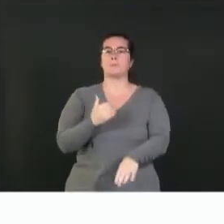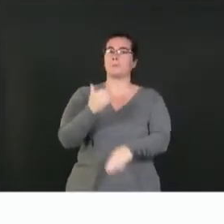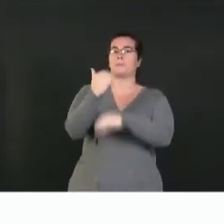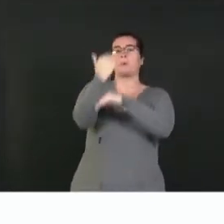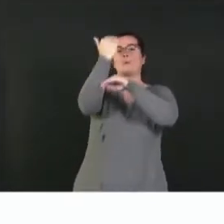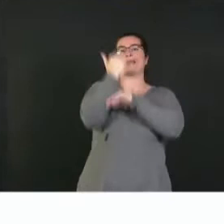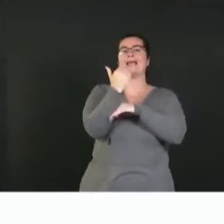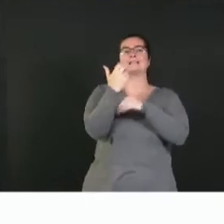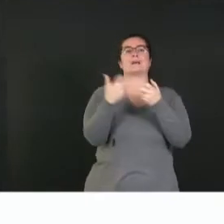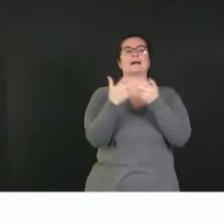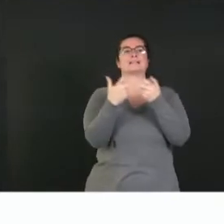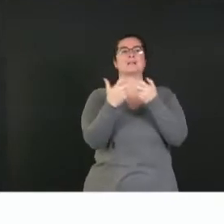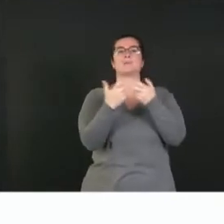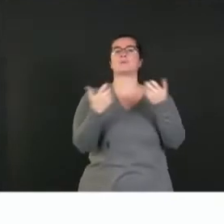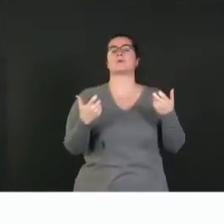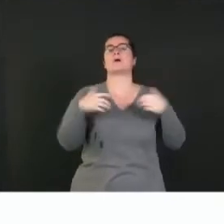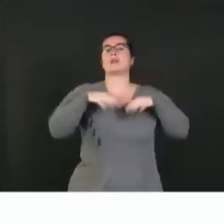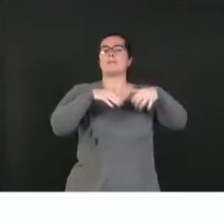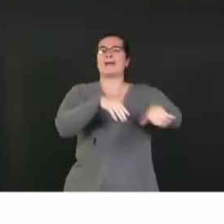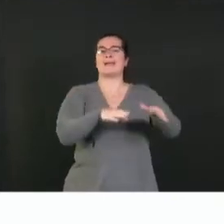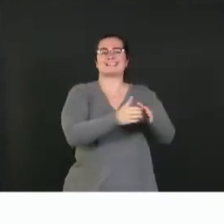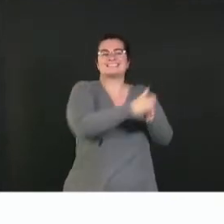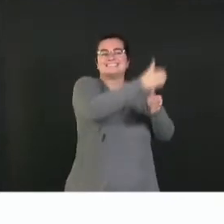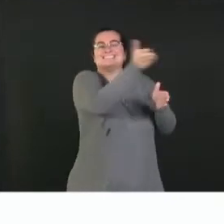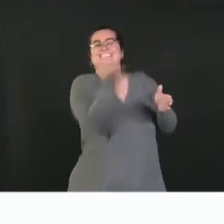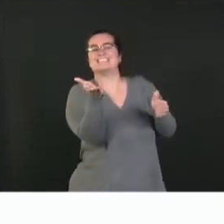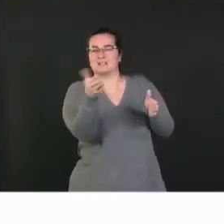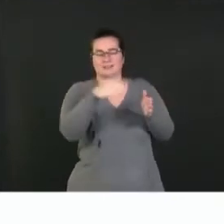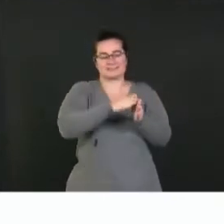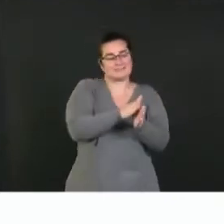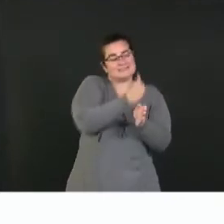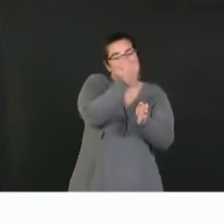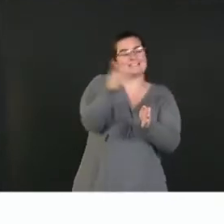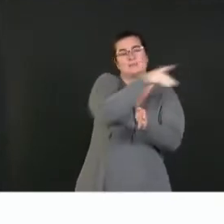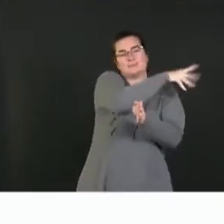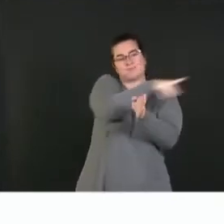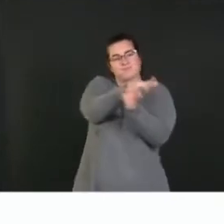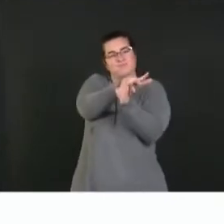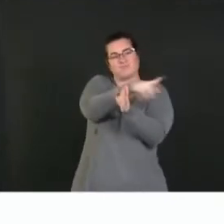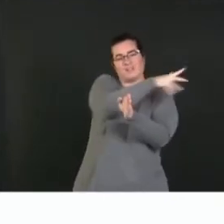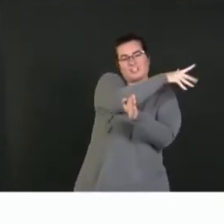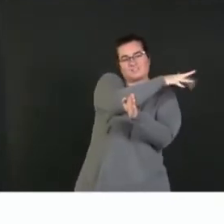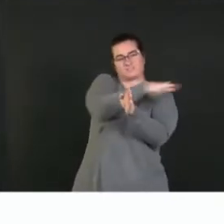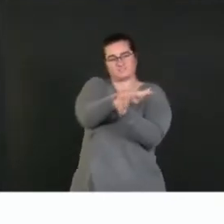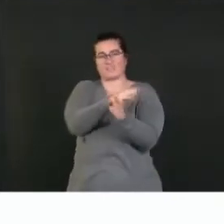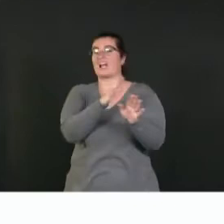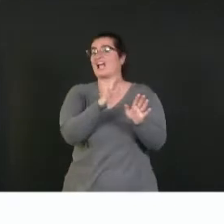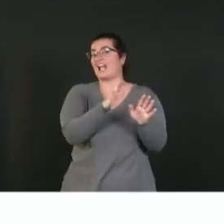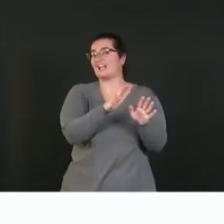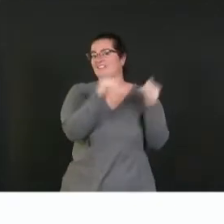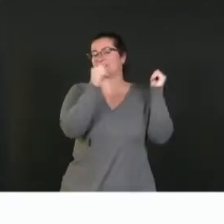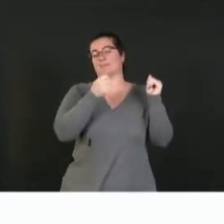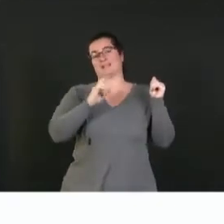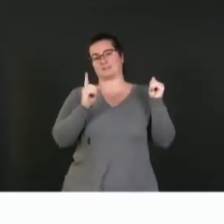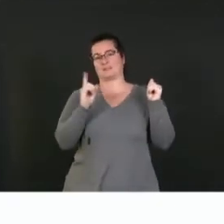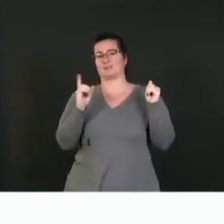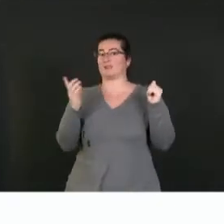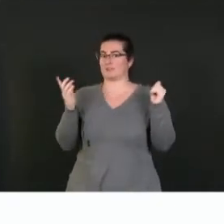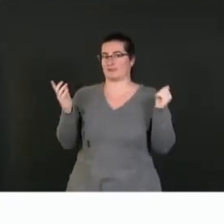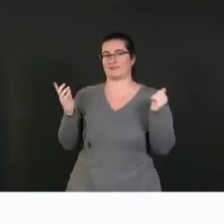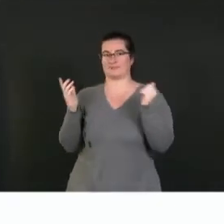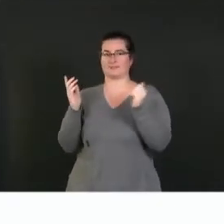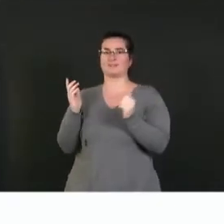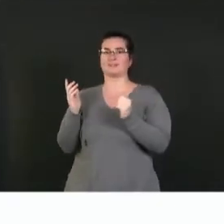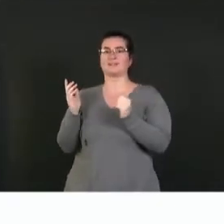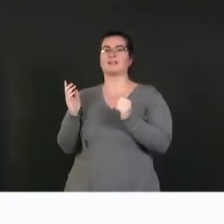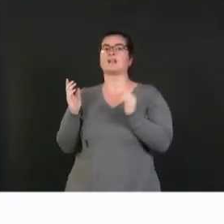protègent de la nature ou contre elle. Alors, je vous propose d'ailleurs qu'on regarde, qu'on illustre tout ça avec quelques photos, si la régie peut